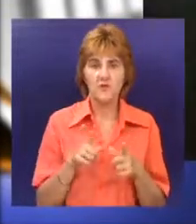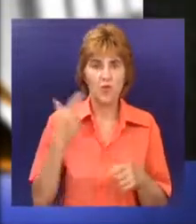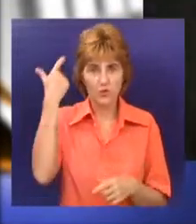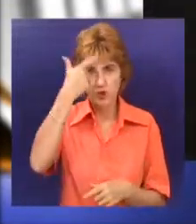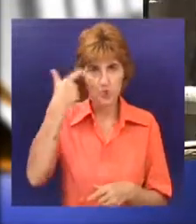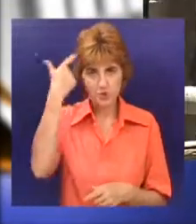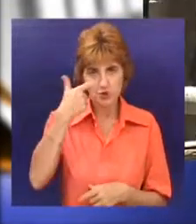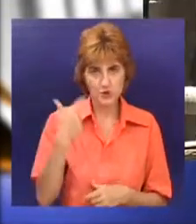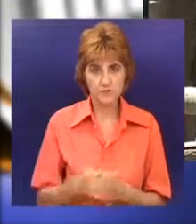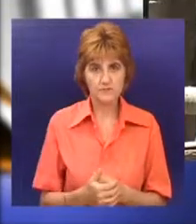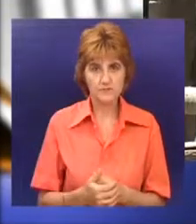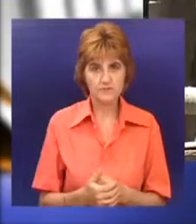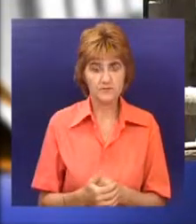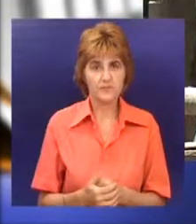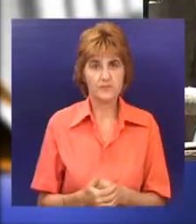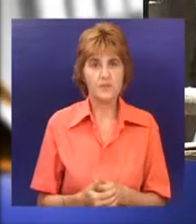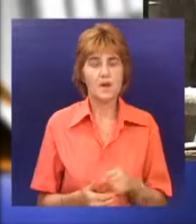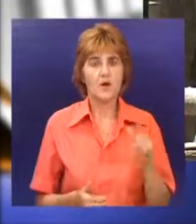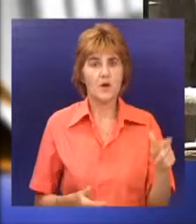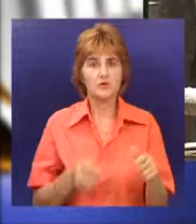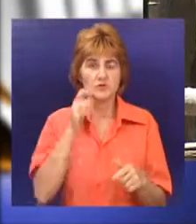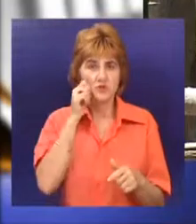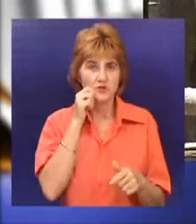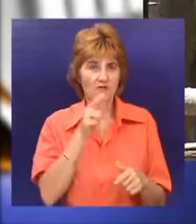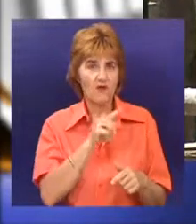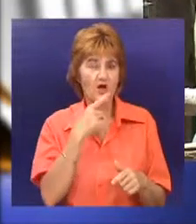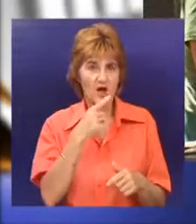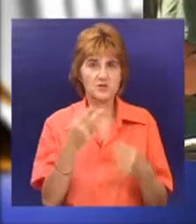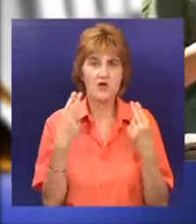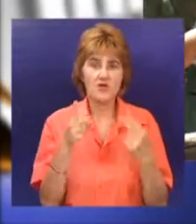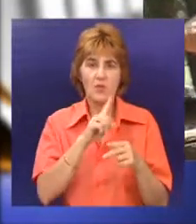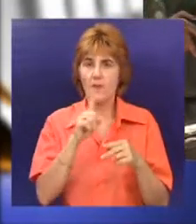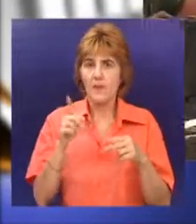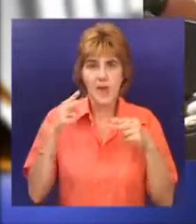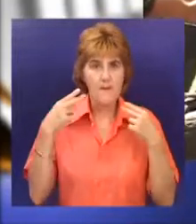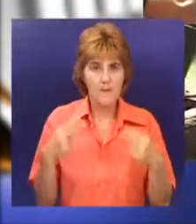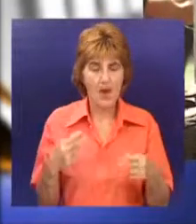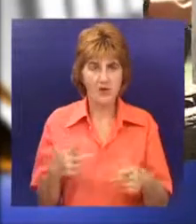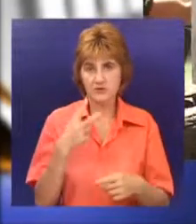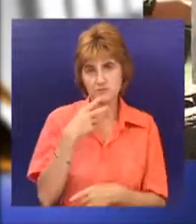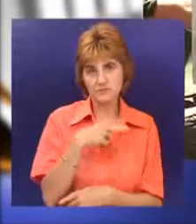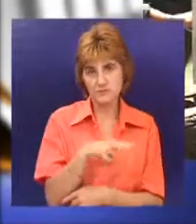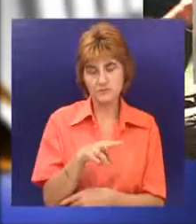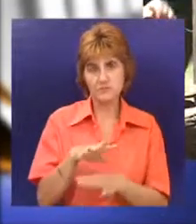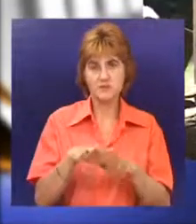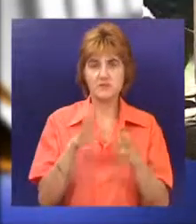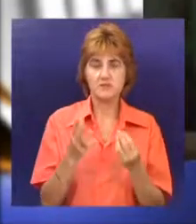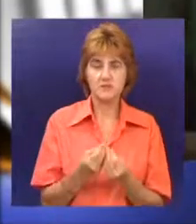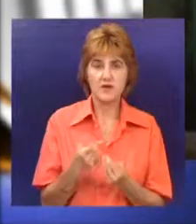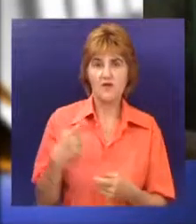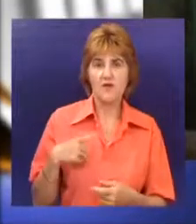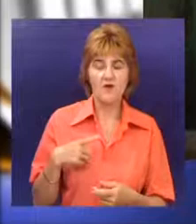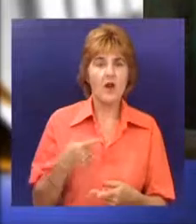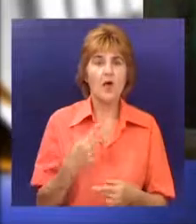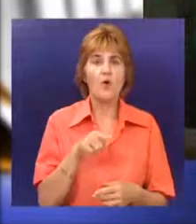toga dana. Timaritelj Milan kaže da je najbitnije ne plašiti se životinje i da morate da uživate zajedno sa njom u ovoj igri kako